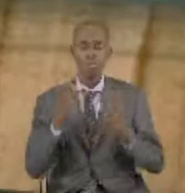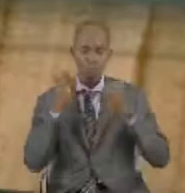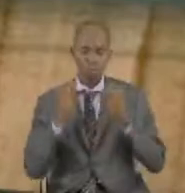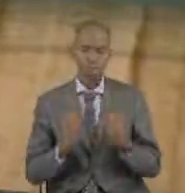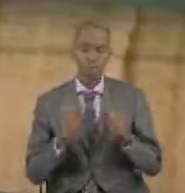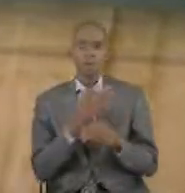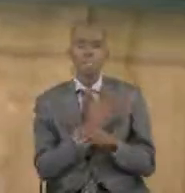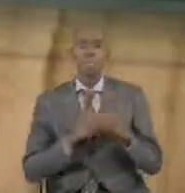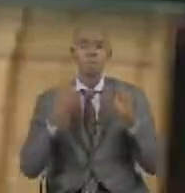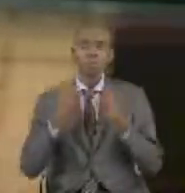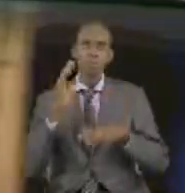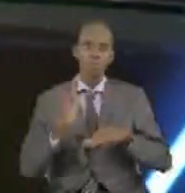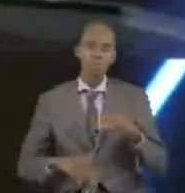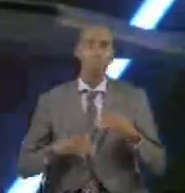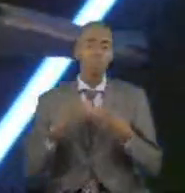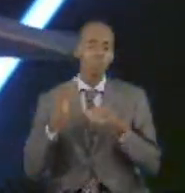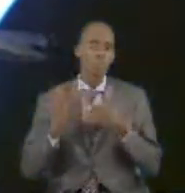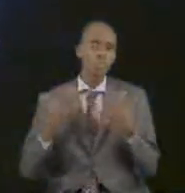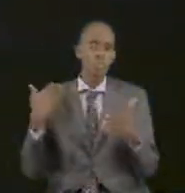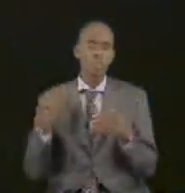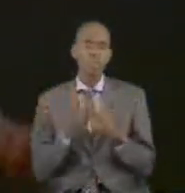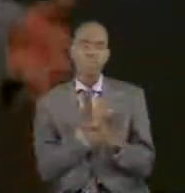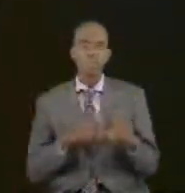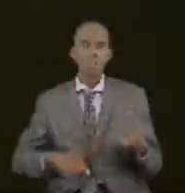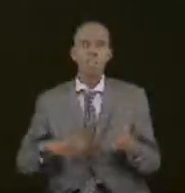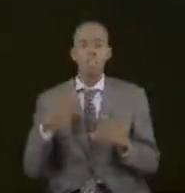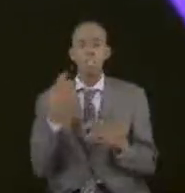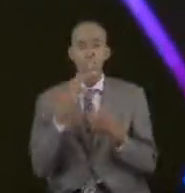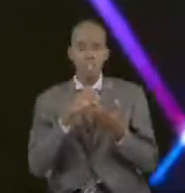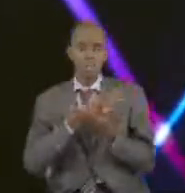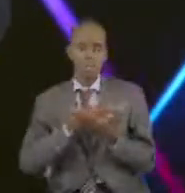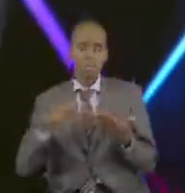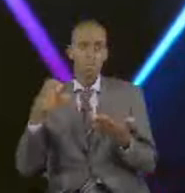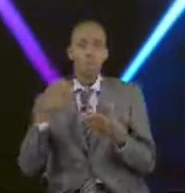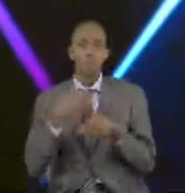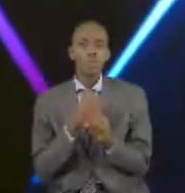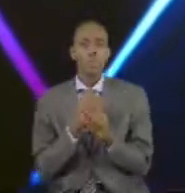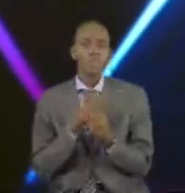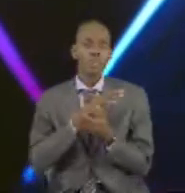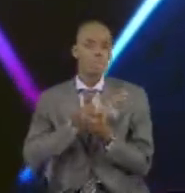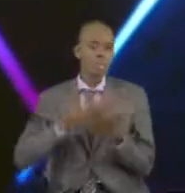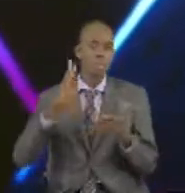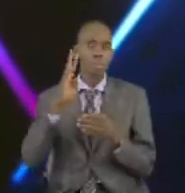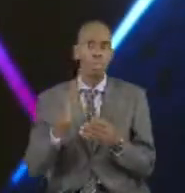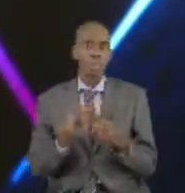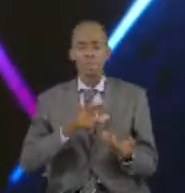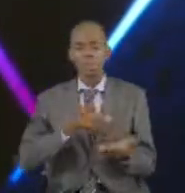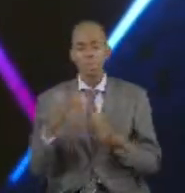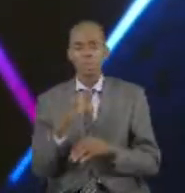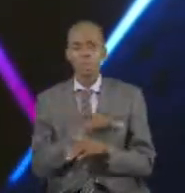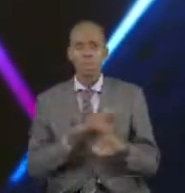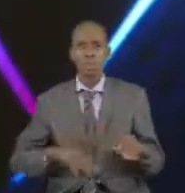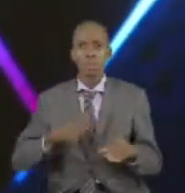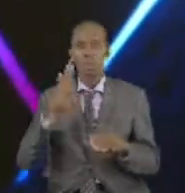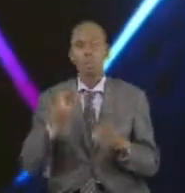de plus en plus le geste sûr fortifie de plus en plus rendu juste pas la mort de 15 ans et par le sacrifice